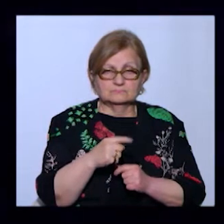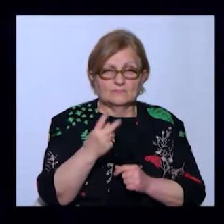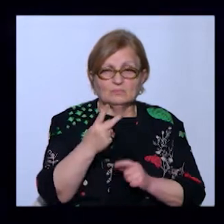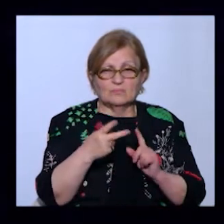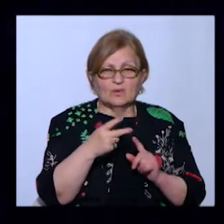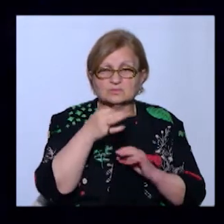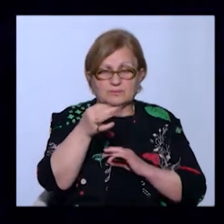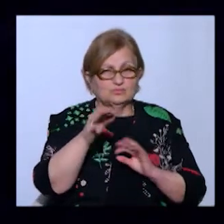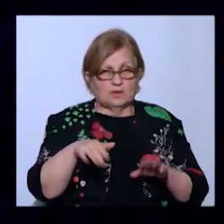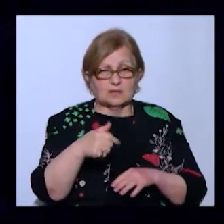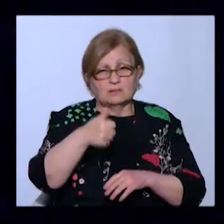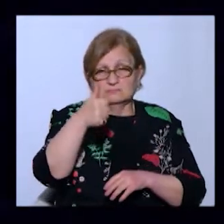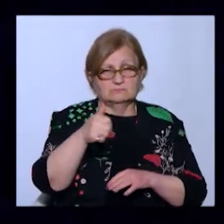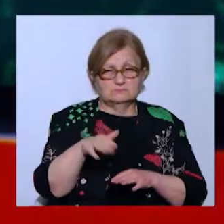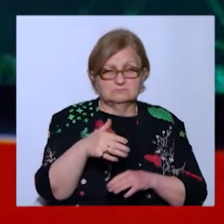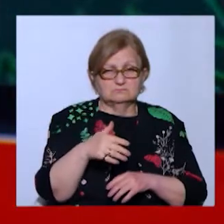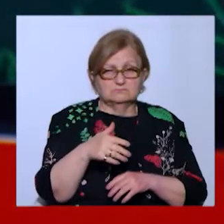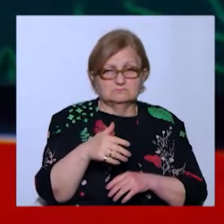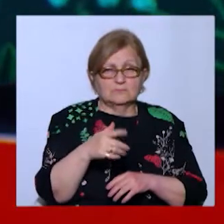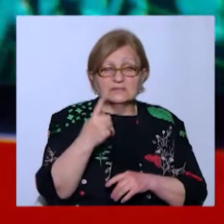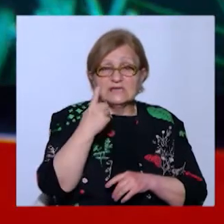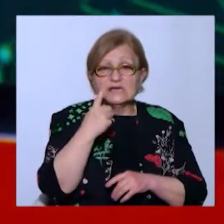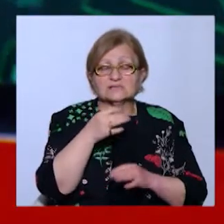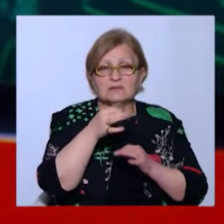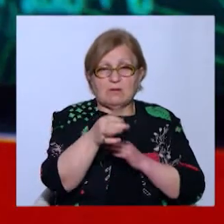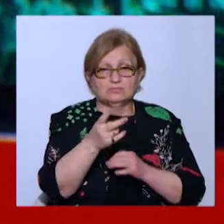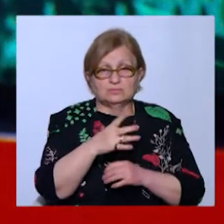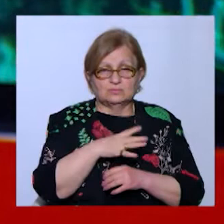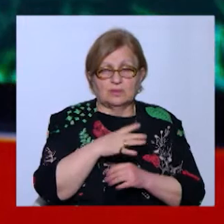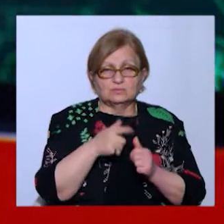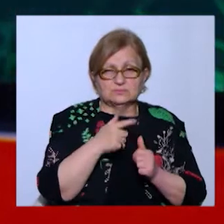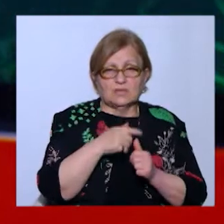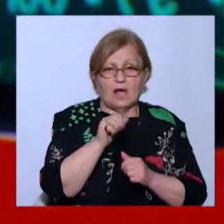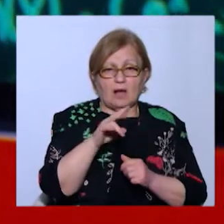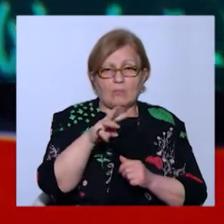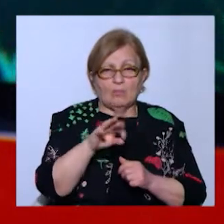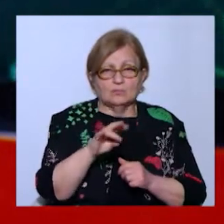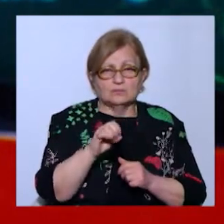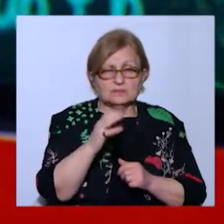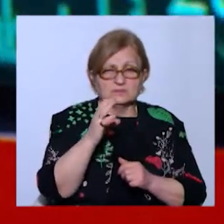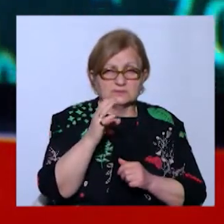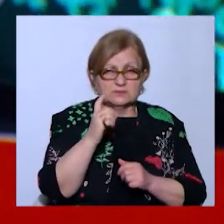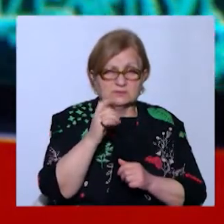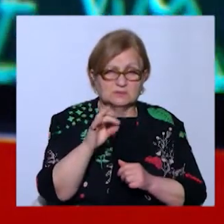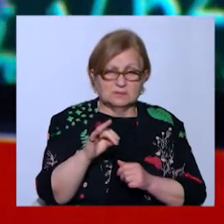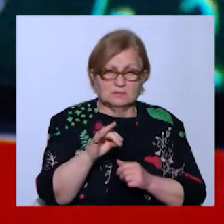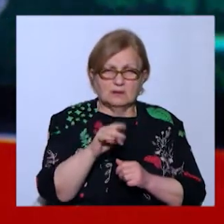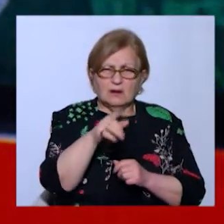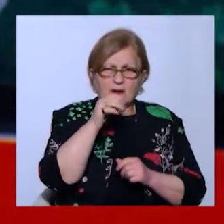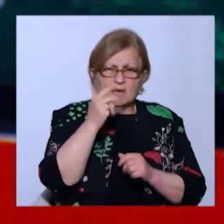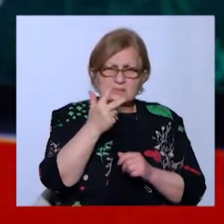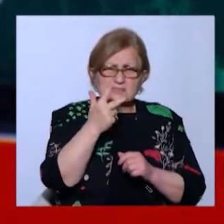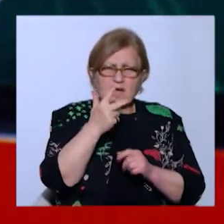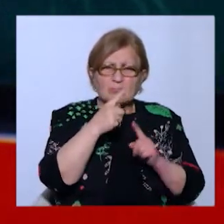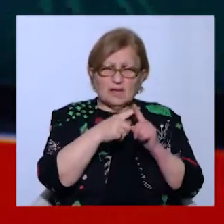უნდა კონდეს ამონახსნი რომ გამოვიდეს საბოლოო ჯამში ერთი ამონახსნი. შეგახსენებთ რომ 3 ხარისხად x ყოველთვის დადებით